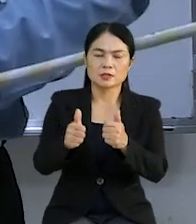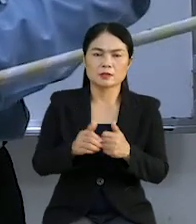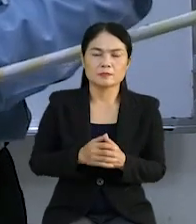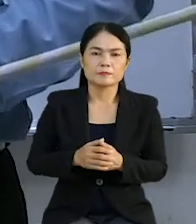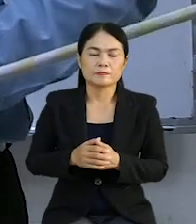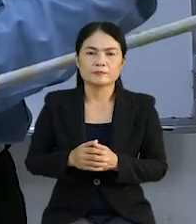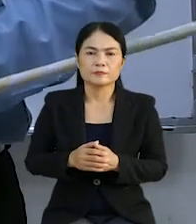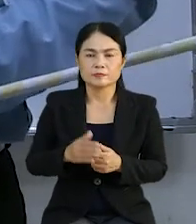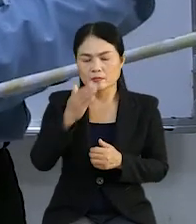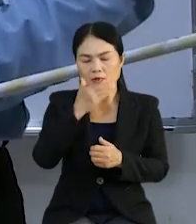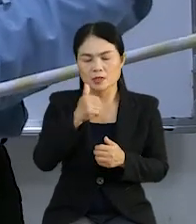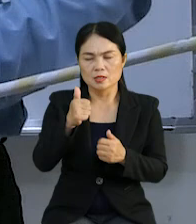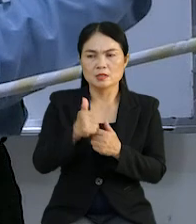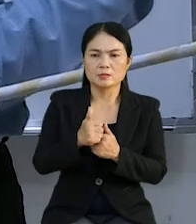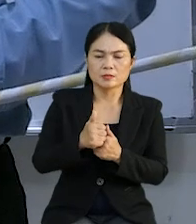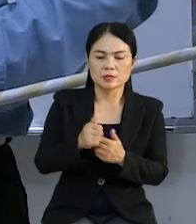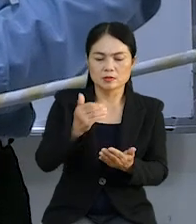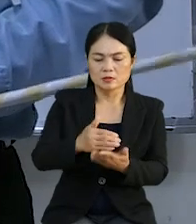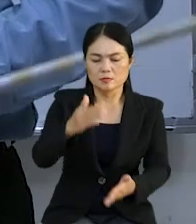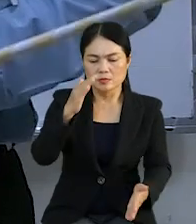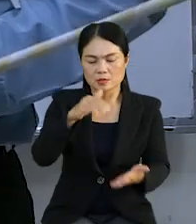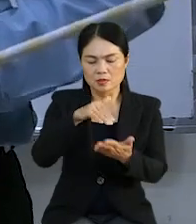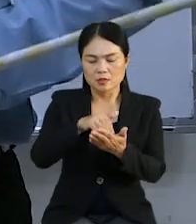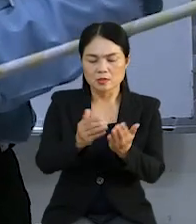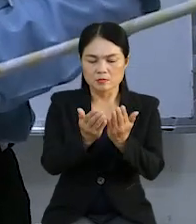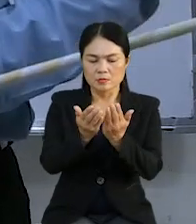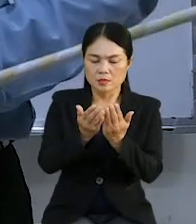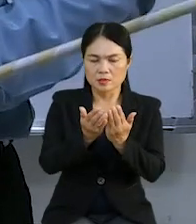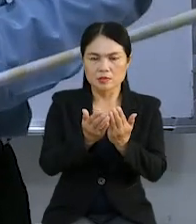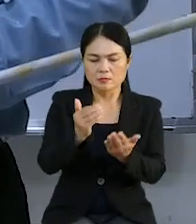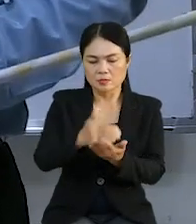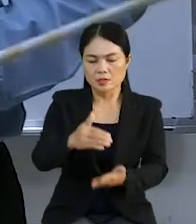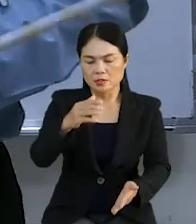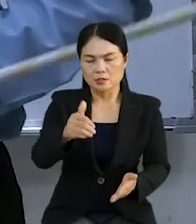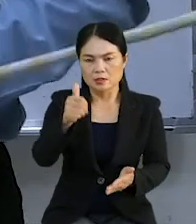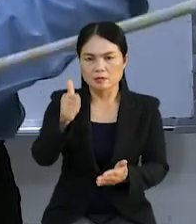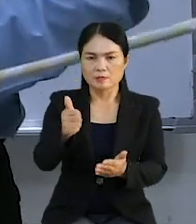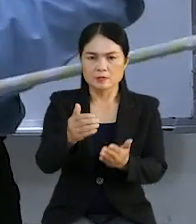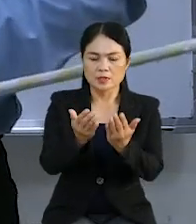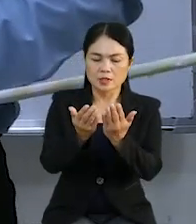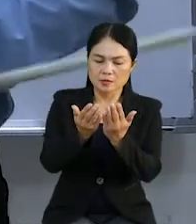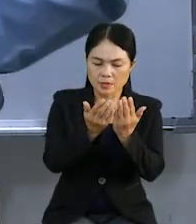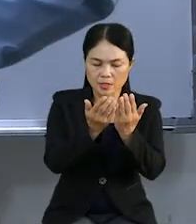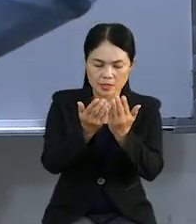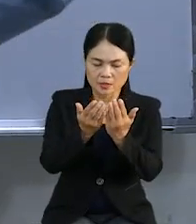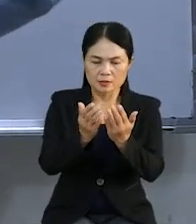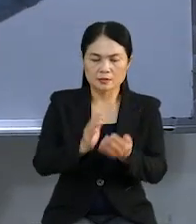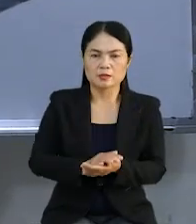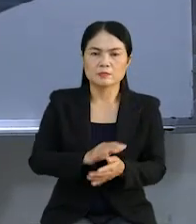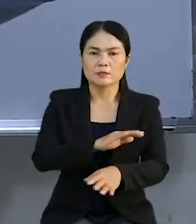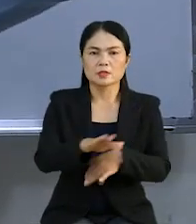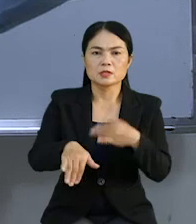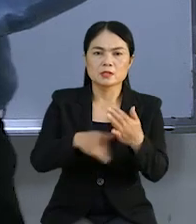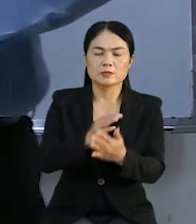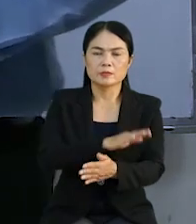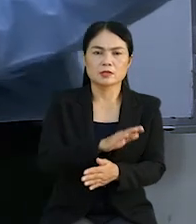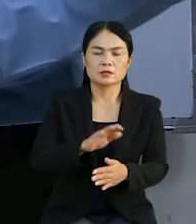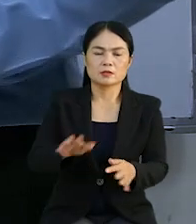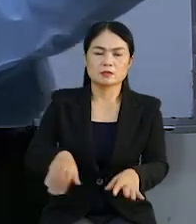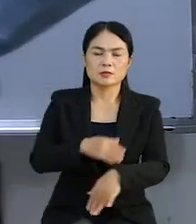สาล้างนะปีกาได้เจี๊ยสักซอยในอำนาจมาเจี๊ยสักปูกายขนมกาอ่านบาดออกก้นก้นต้องออก